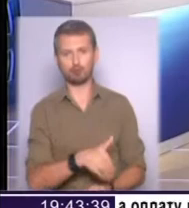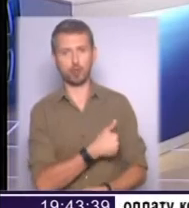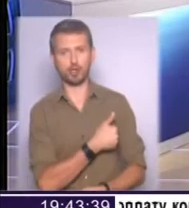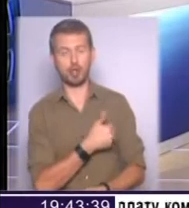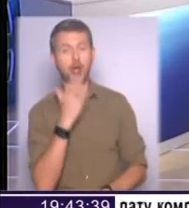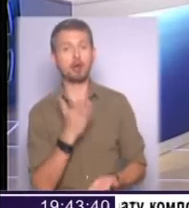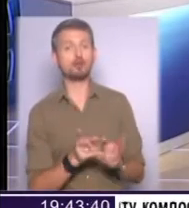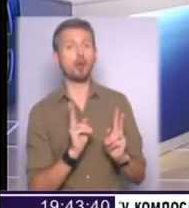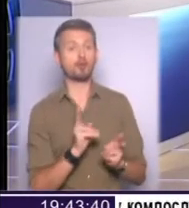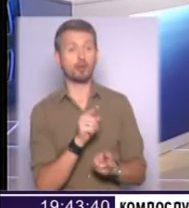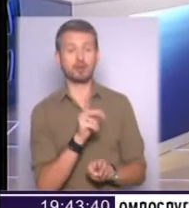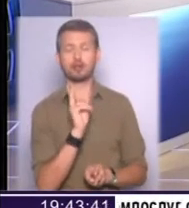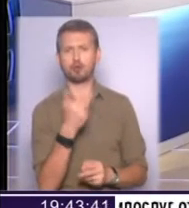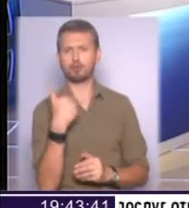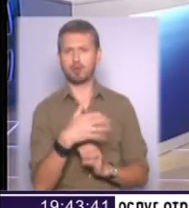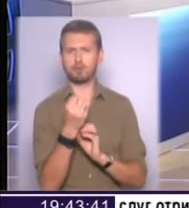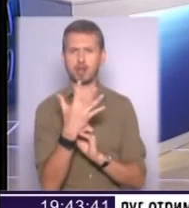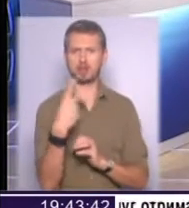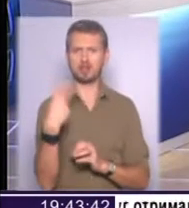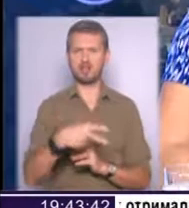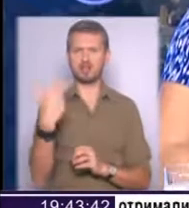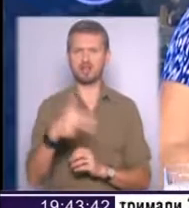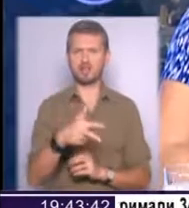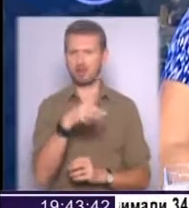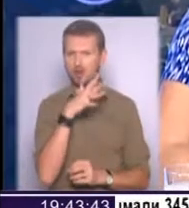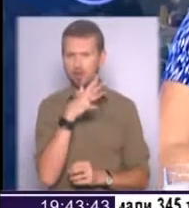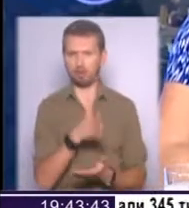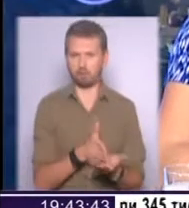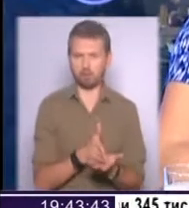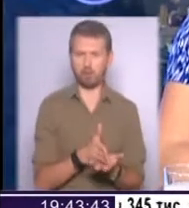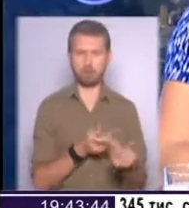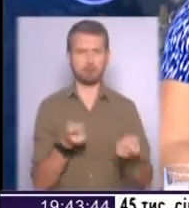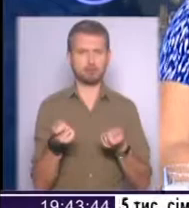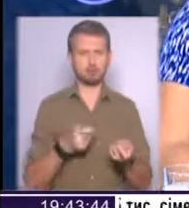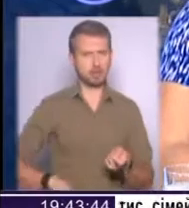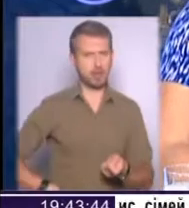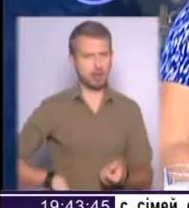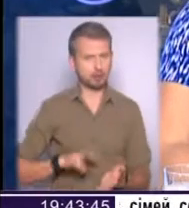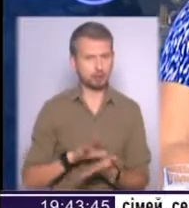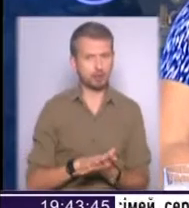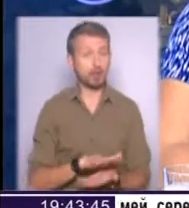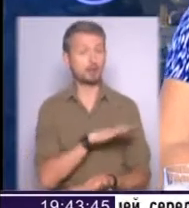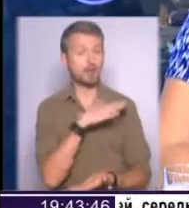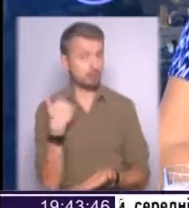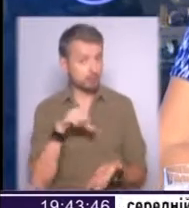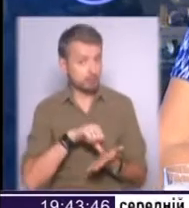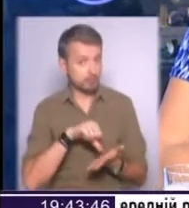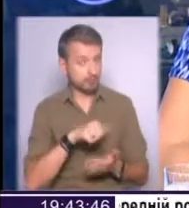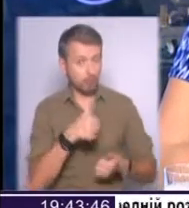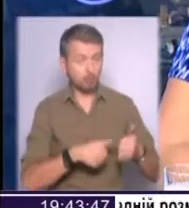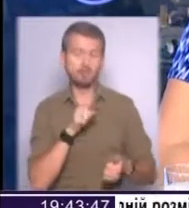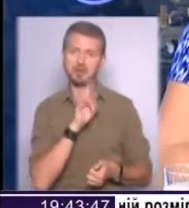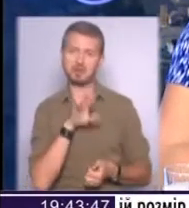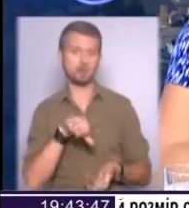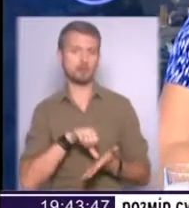Якщо хтось з тих, що вже 15, 20, 30 років керує установою культури, не буде хотіти брати участі в конкурсі, він не буде брати